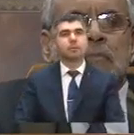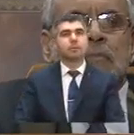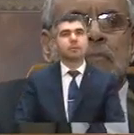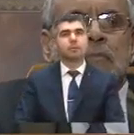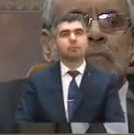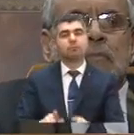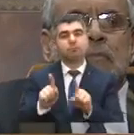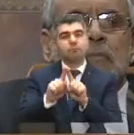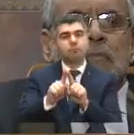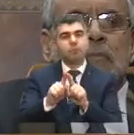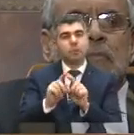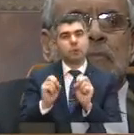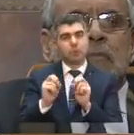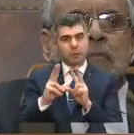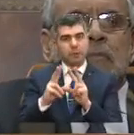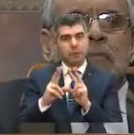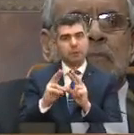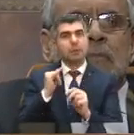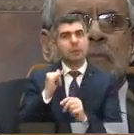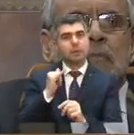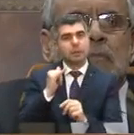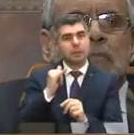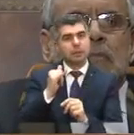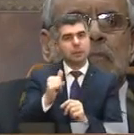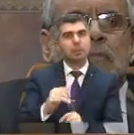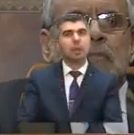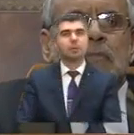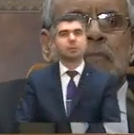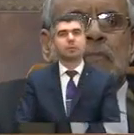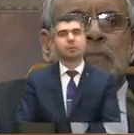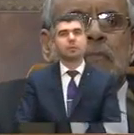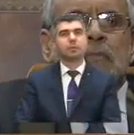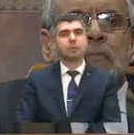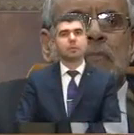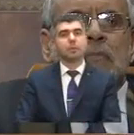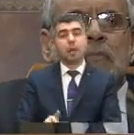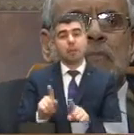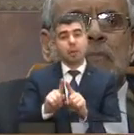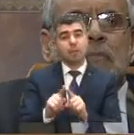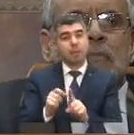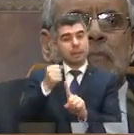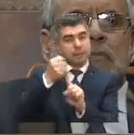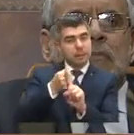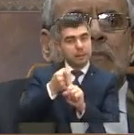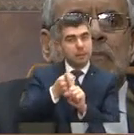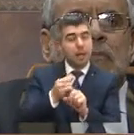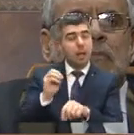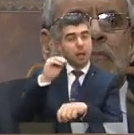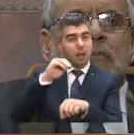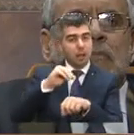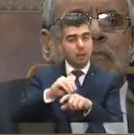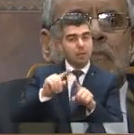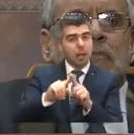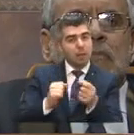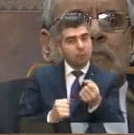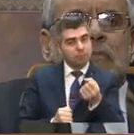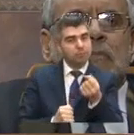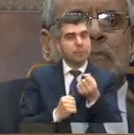وهذا لا يمنع سيد الوزير المحترم أن نطلب منكم مضاعفة المجهودات من أجل تجويد الخدمات